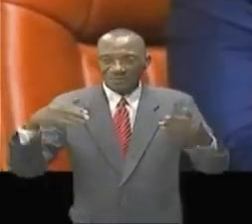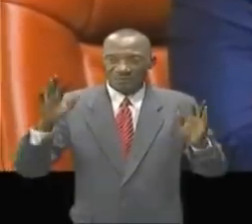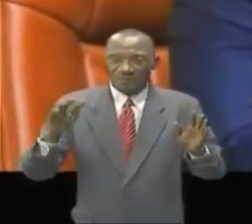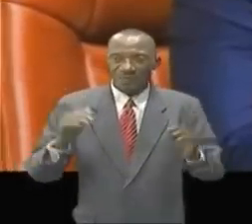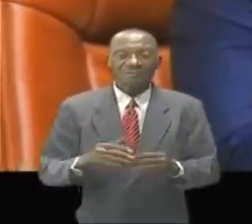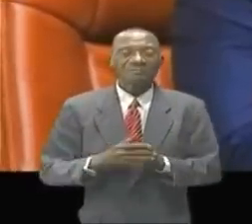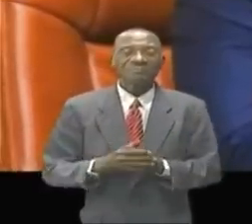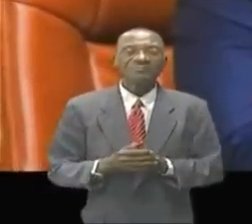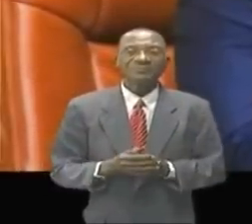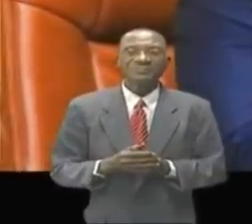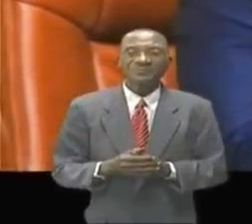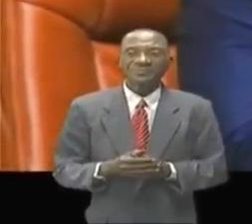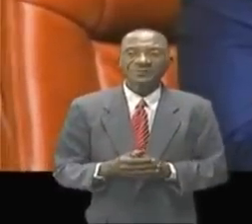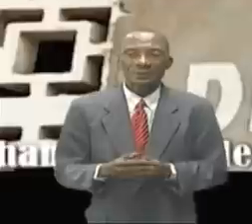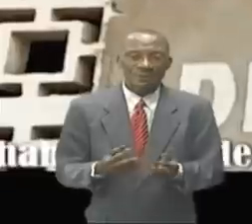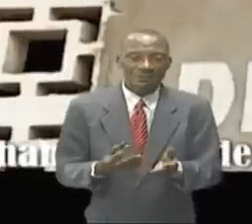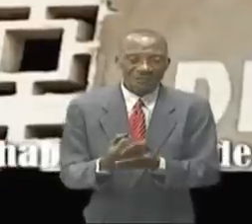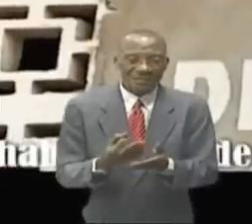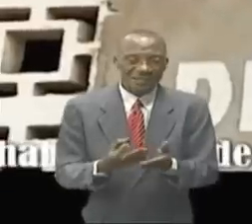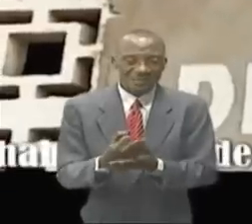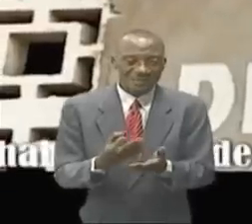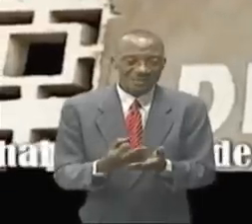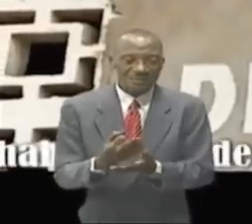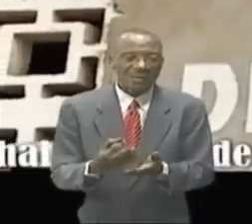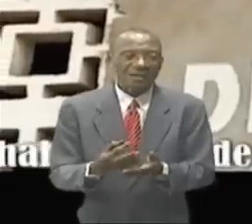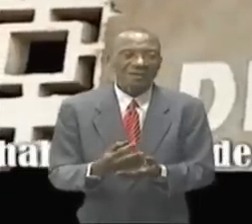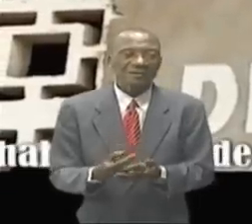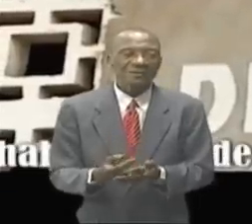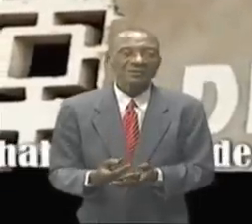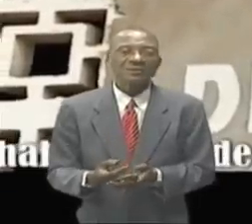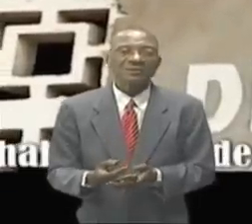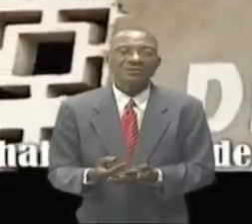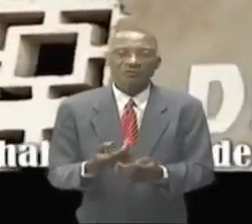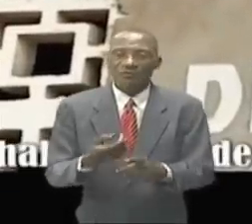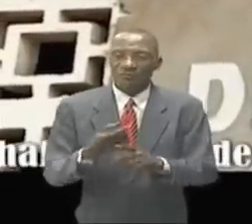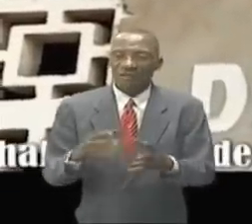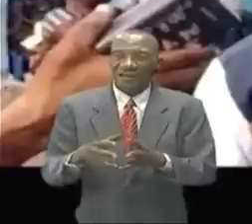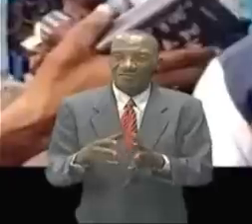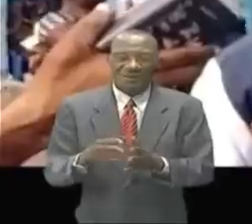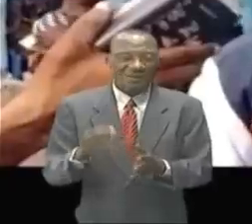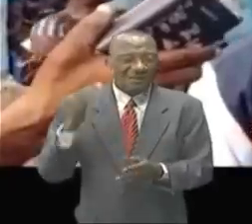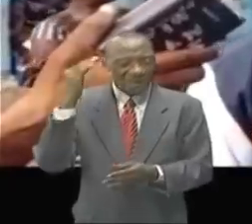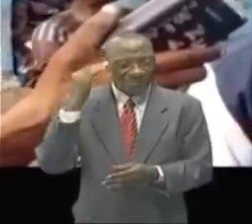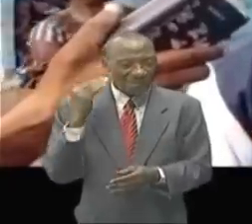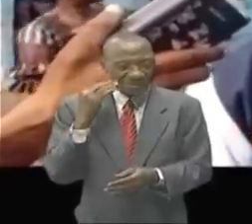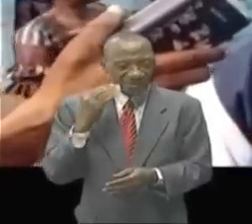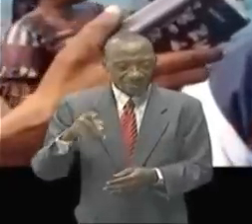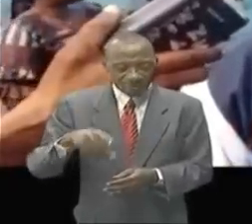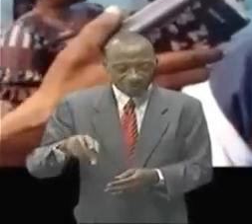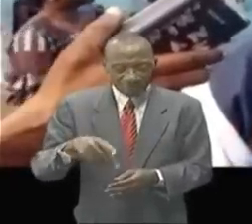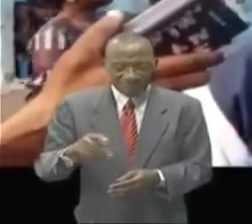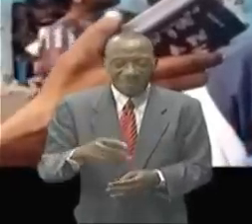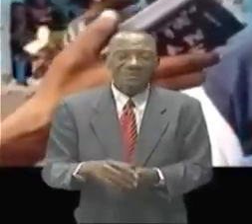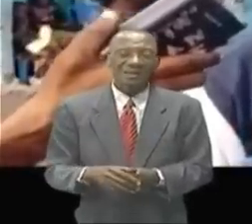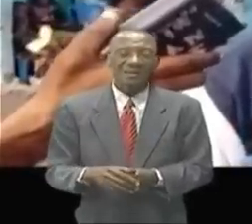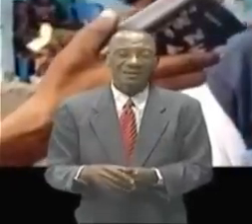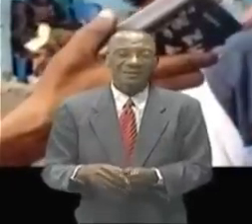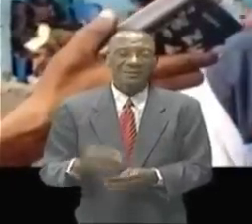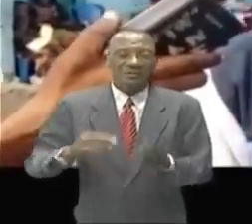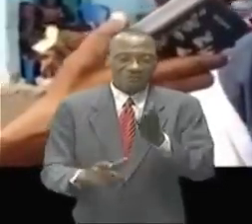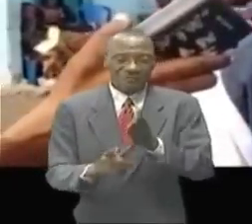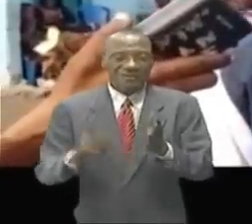un financement propre de Laurent Batumona et par reconnaissance d'avoir appris à Saint-Mathias les alphabets,